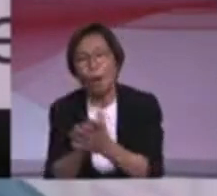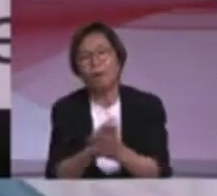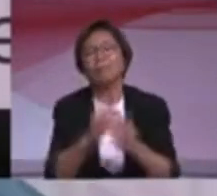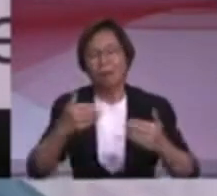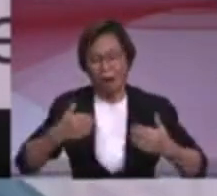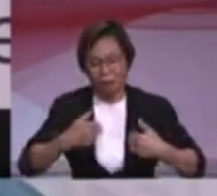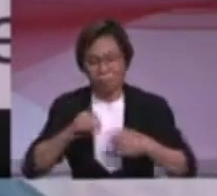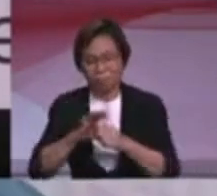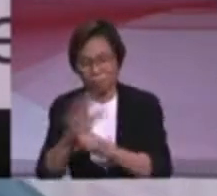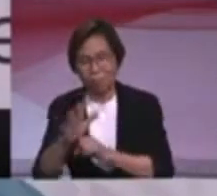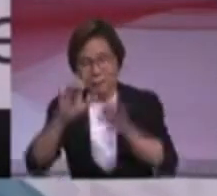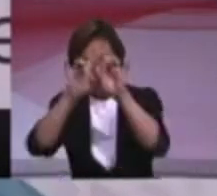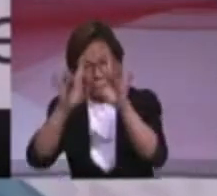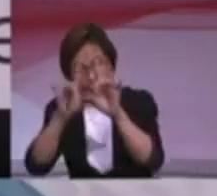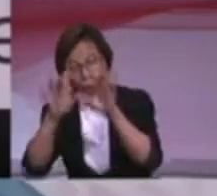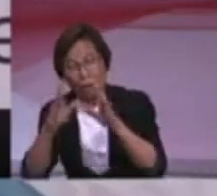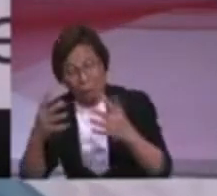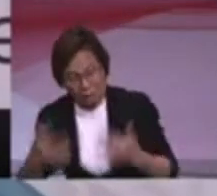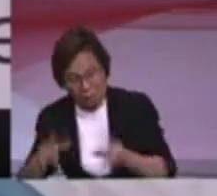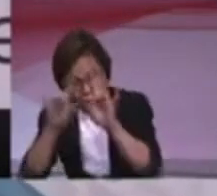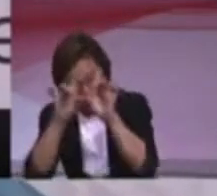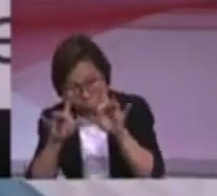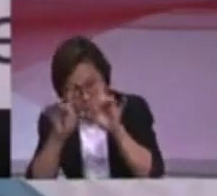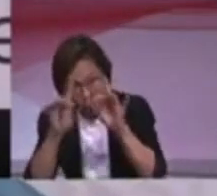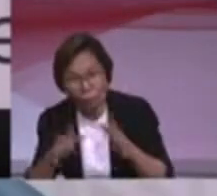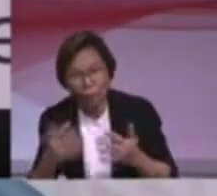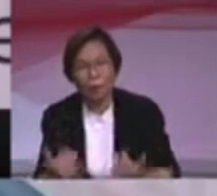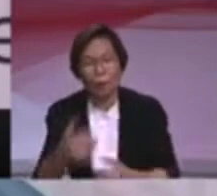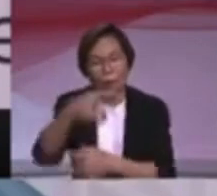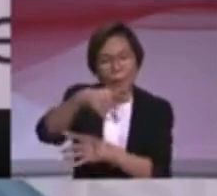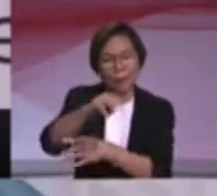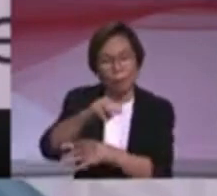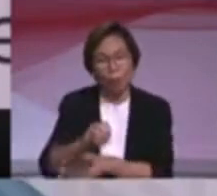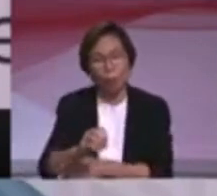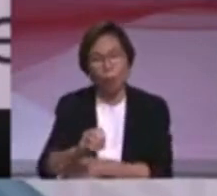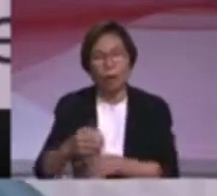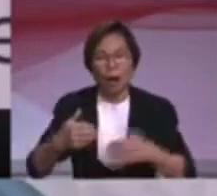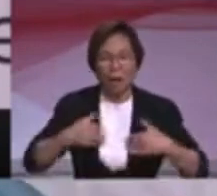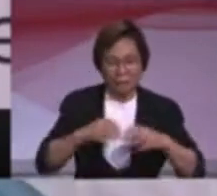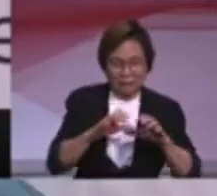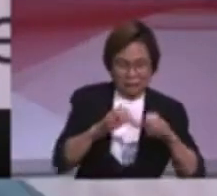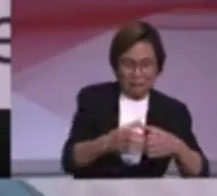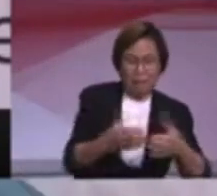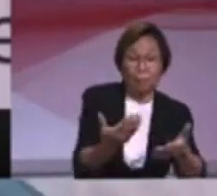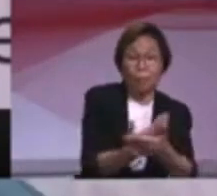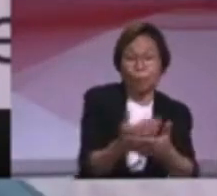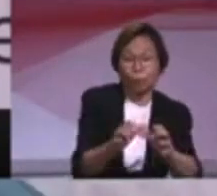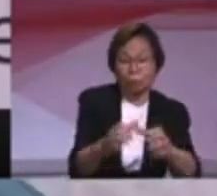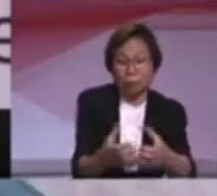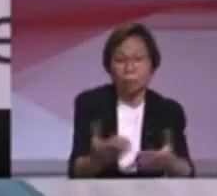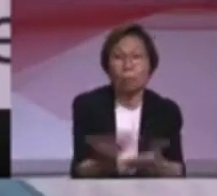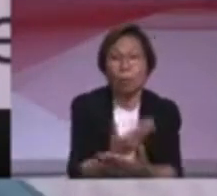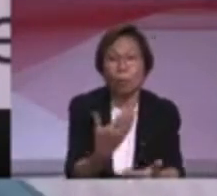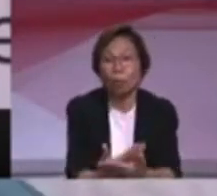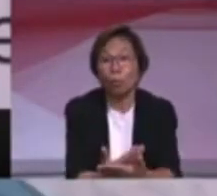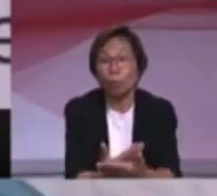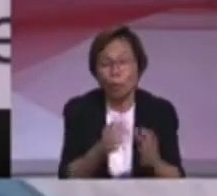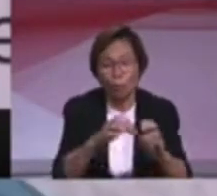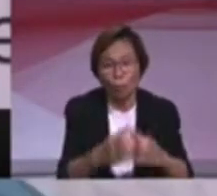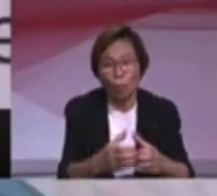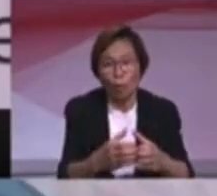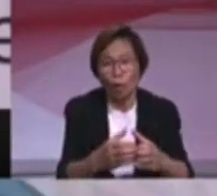Jadi saringan sedang dijalankan di PMO, contohnya ada kluster baru yang telah dikenal pasti, iaitu